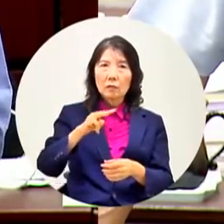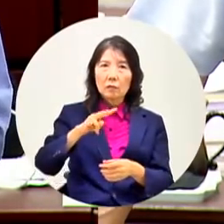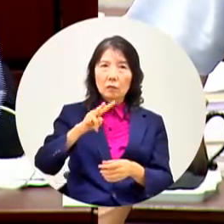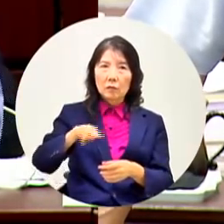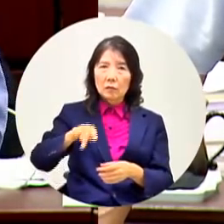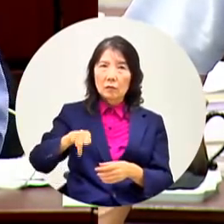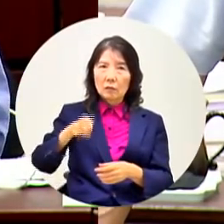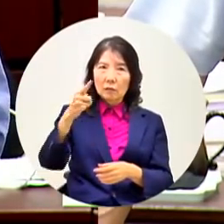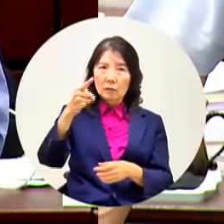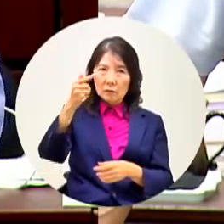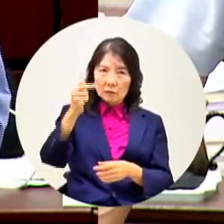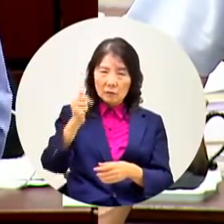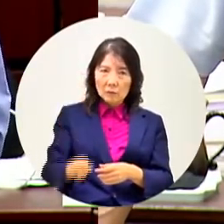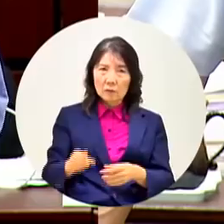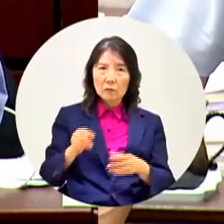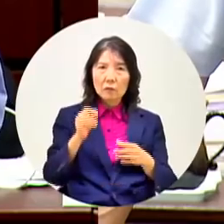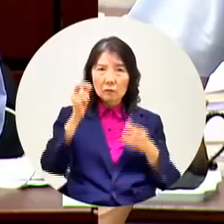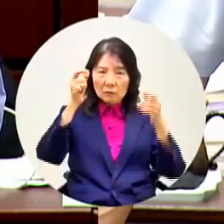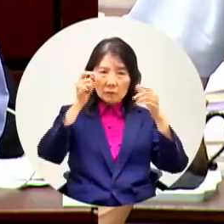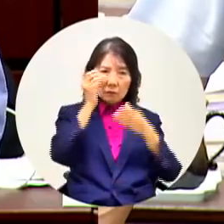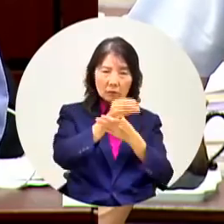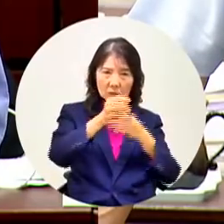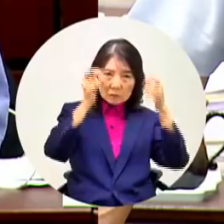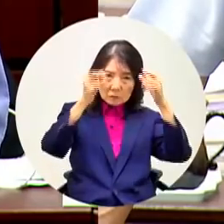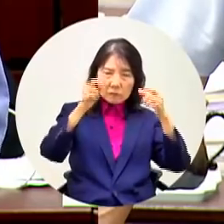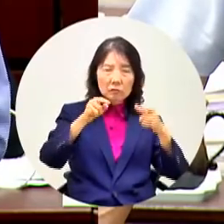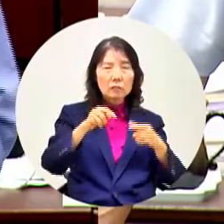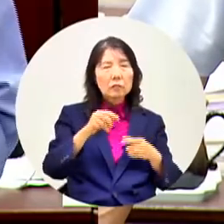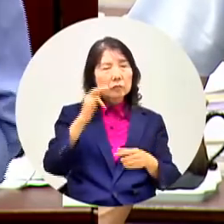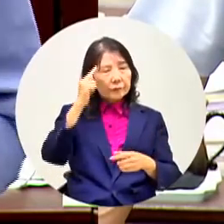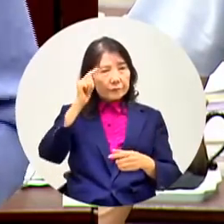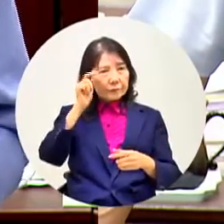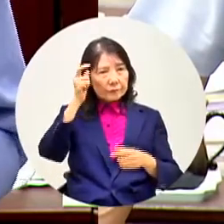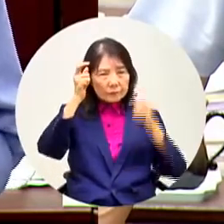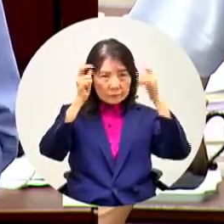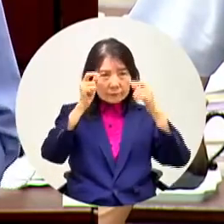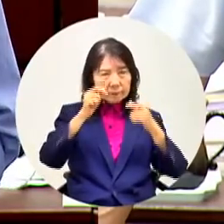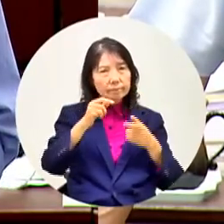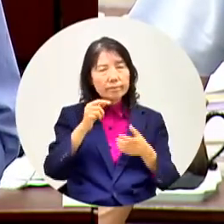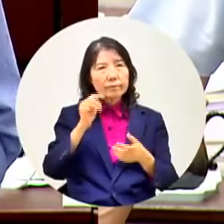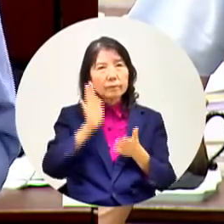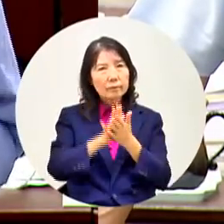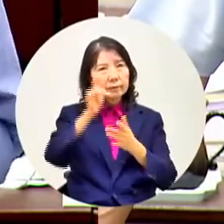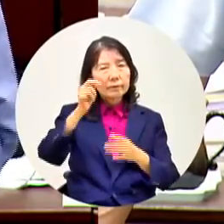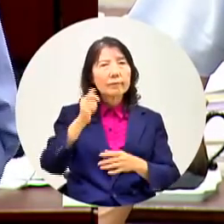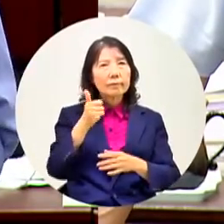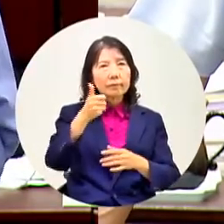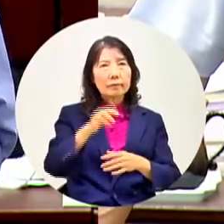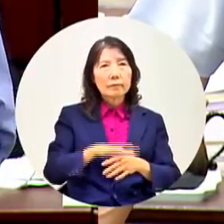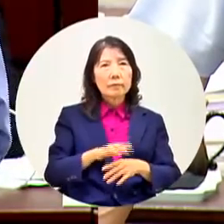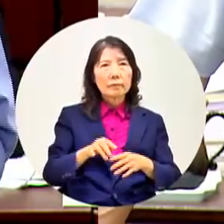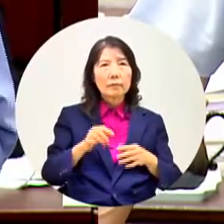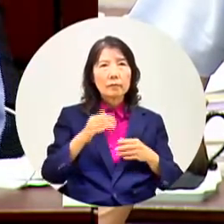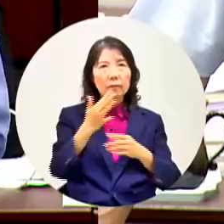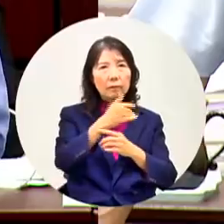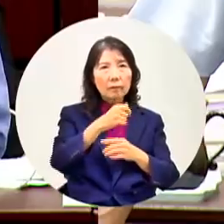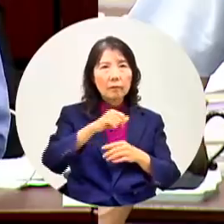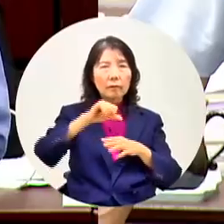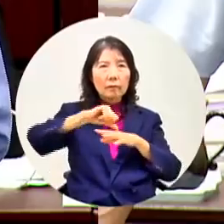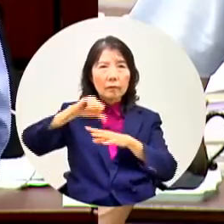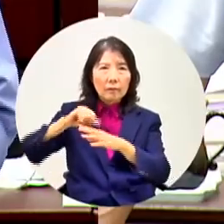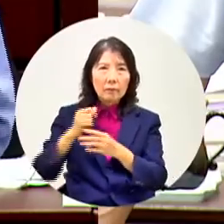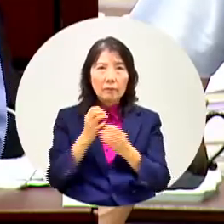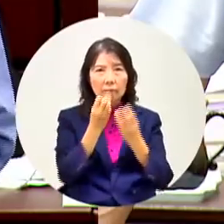雄投资。为什么？他们觉得高雄充满了希望。第四，我们农产品、鱼产品、花